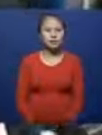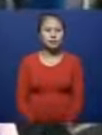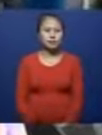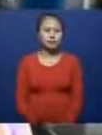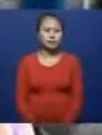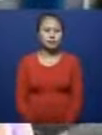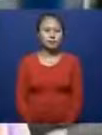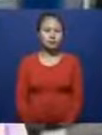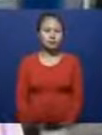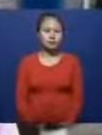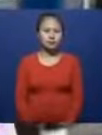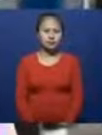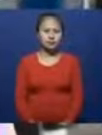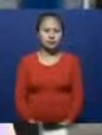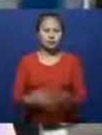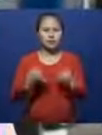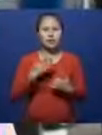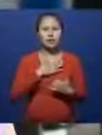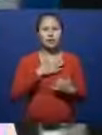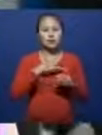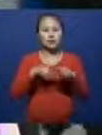Біздің Астана халықаралық әуежайы